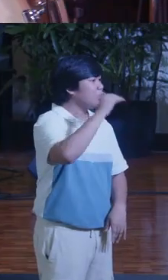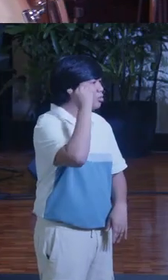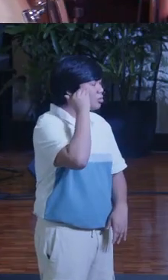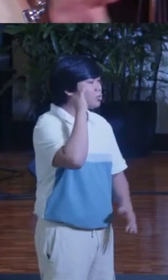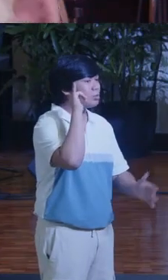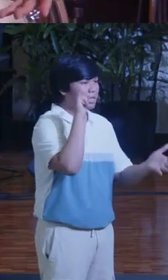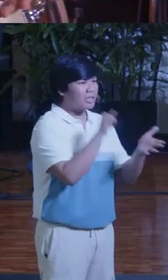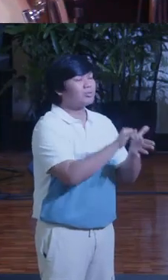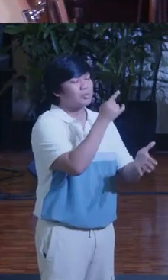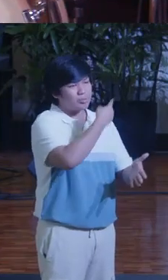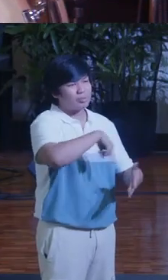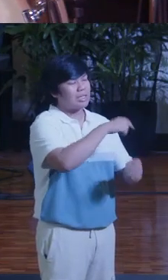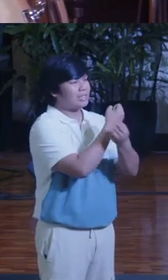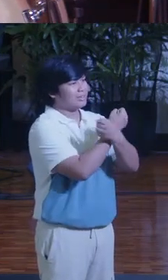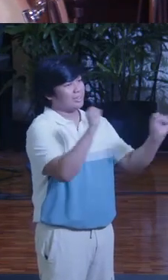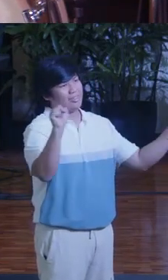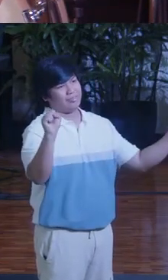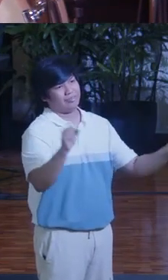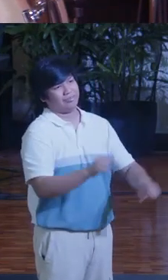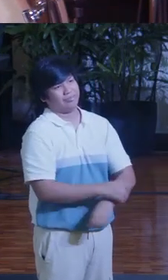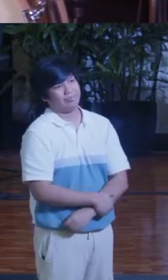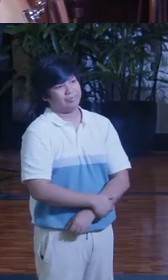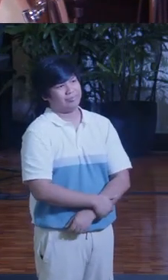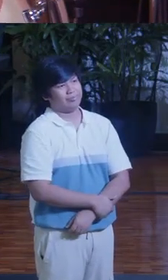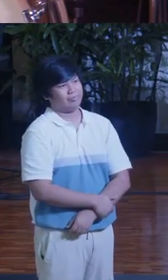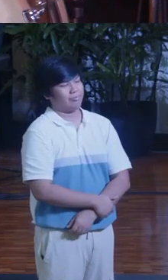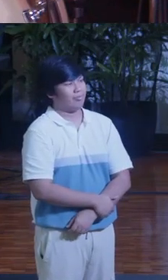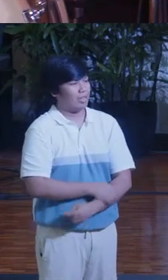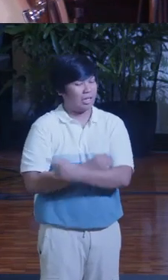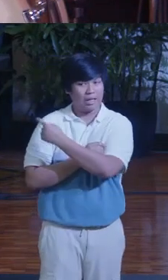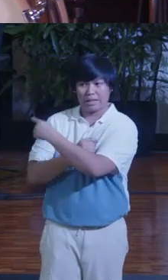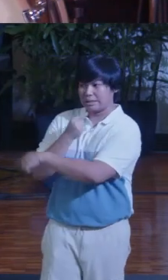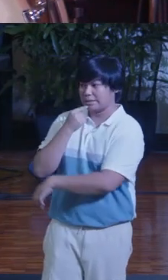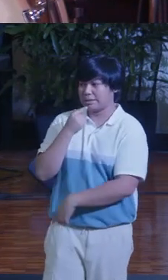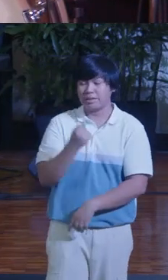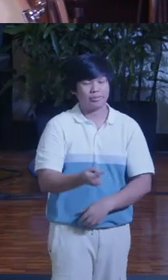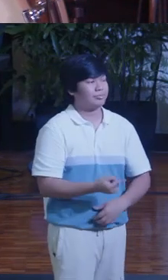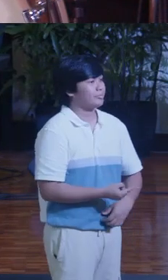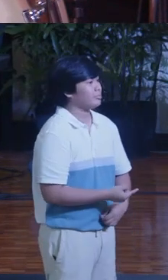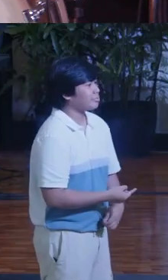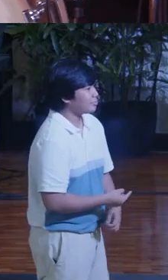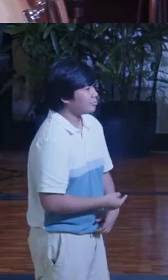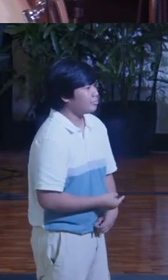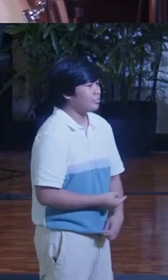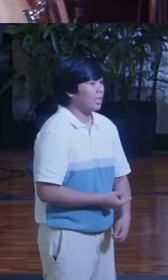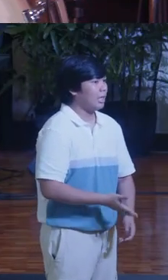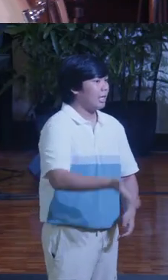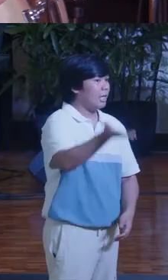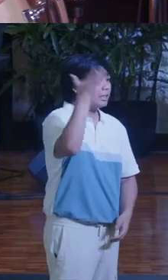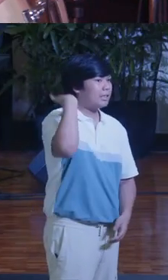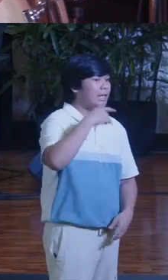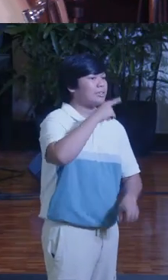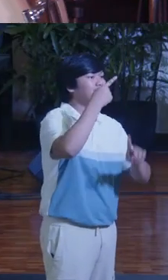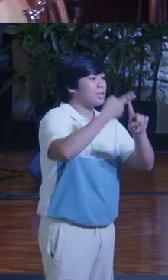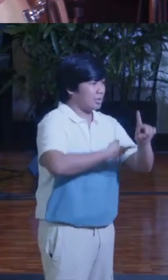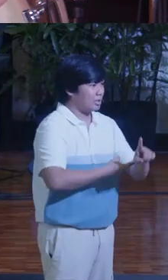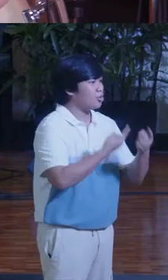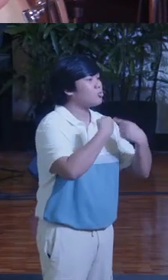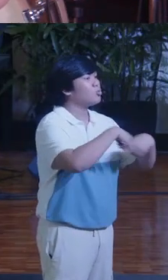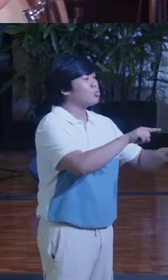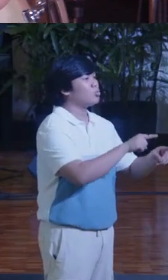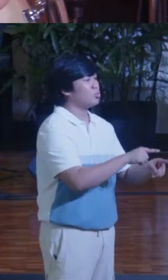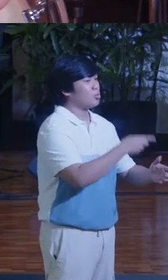Ito pong nakaraan na buwan, parang maya na lamang nasa punerarya kami ni Bebet.